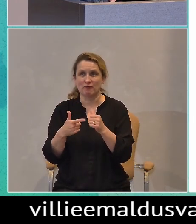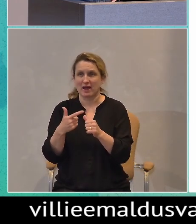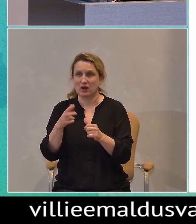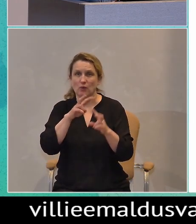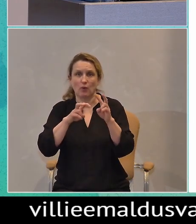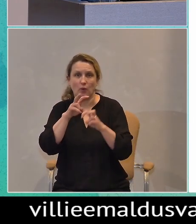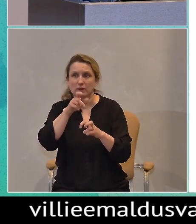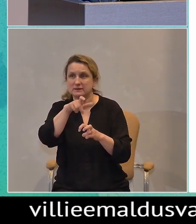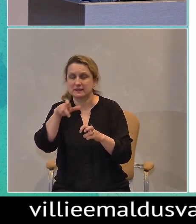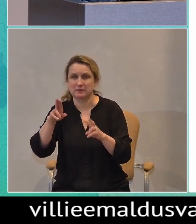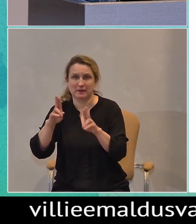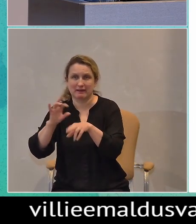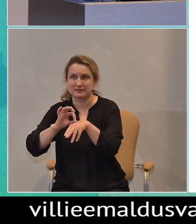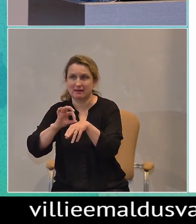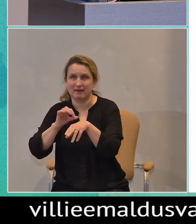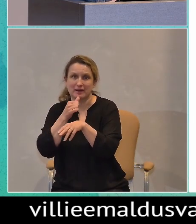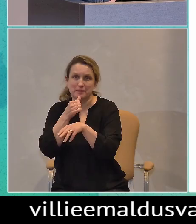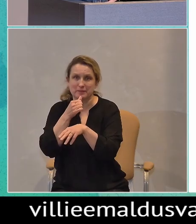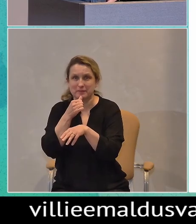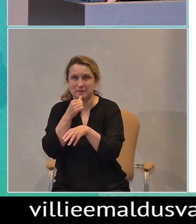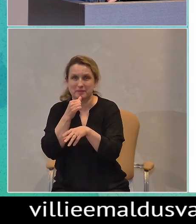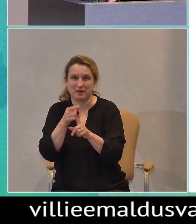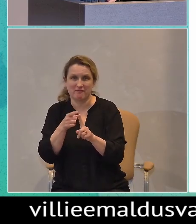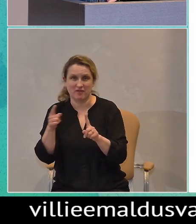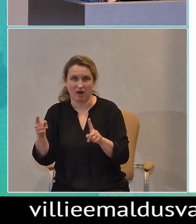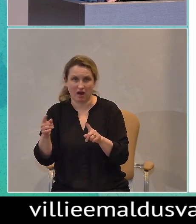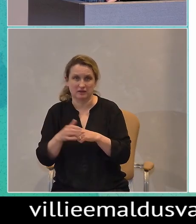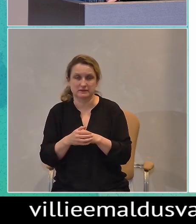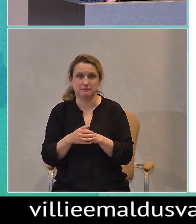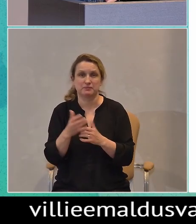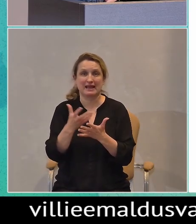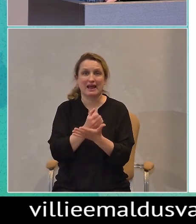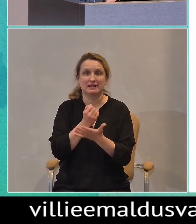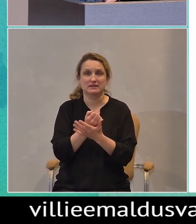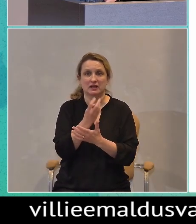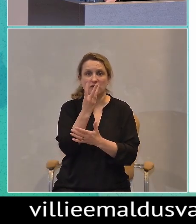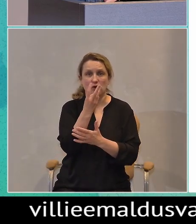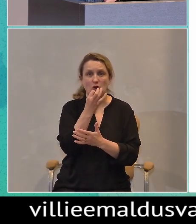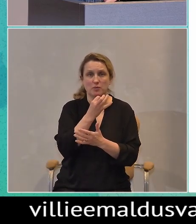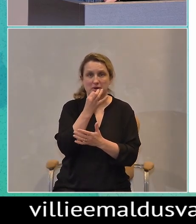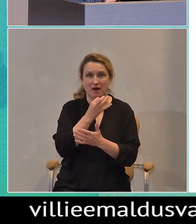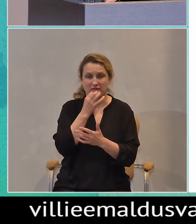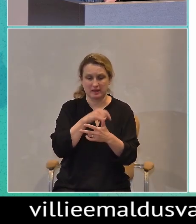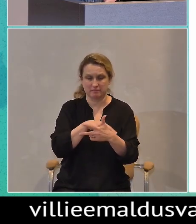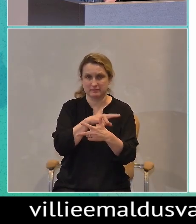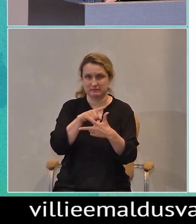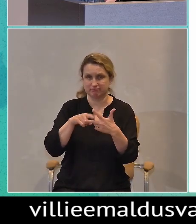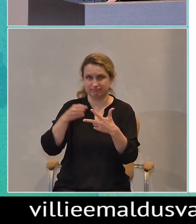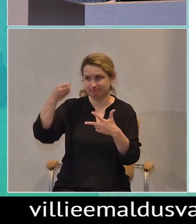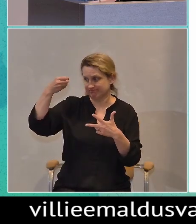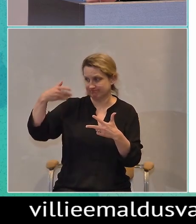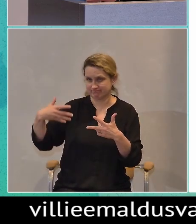Ja haigetele on kättesaadavaks siis juba 3 ravimit, Filsuves,